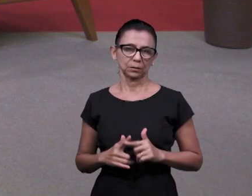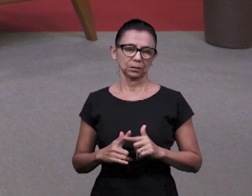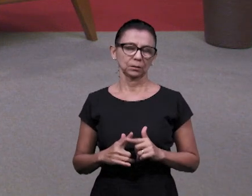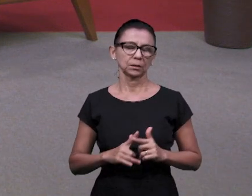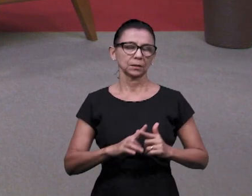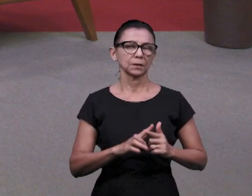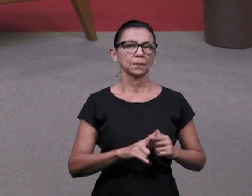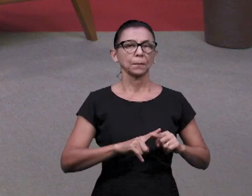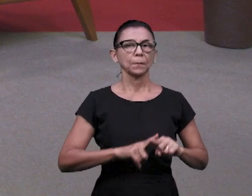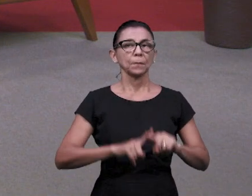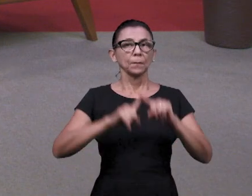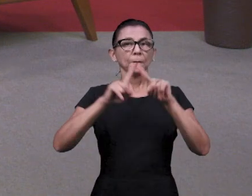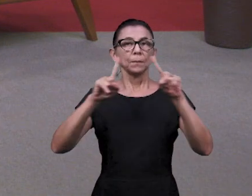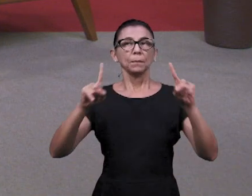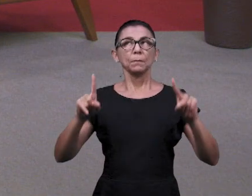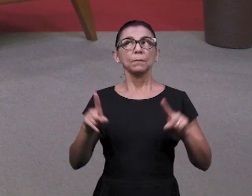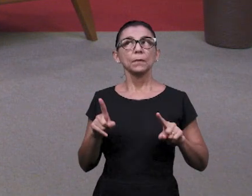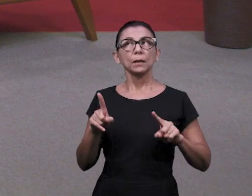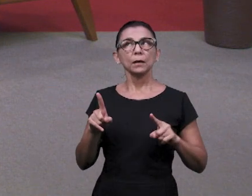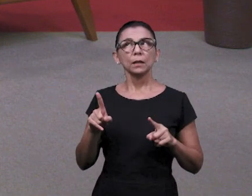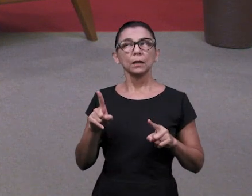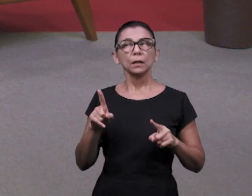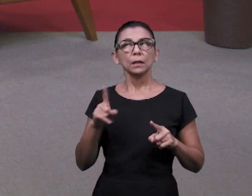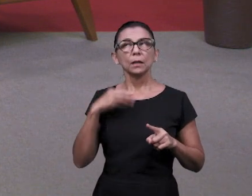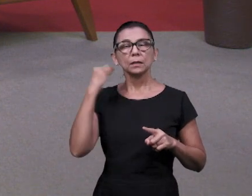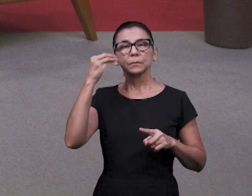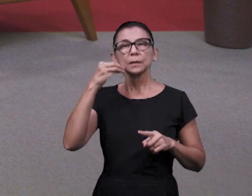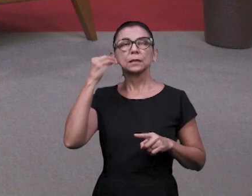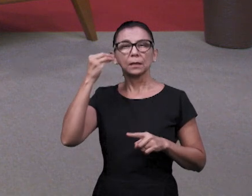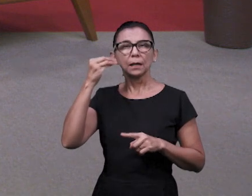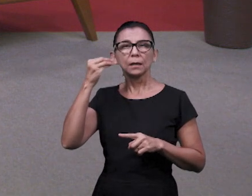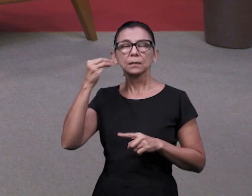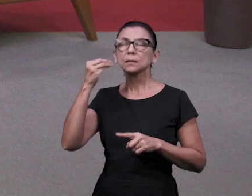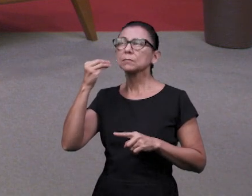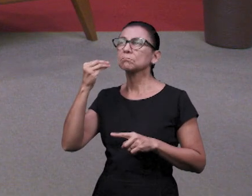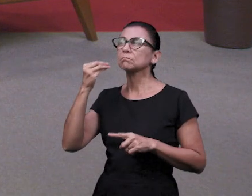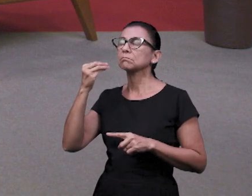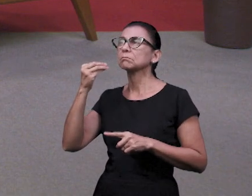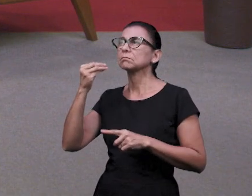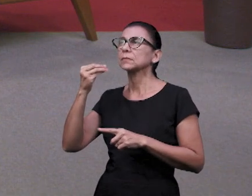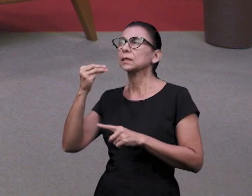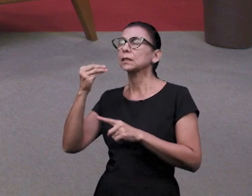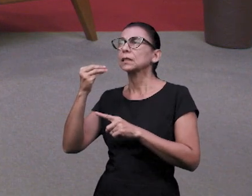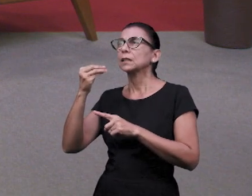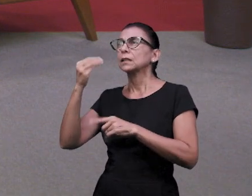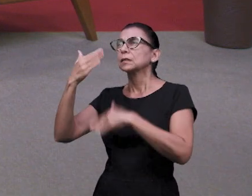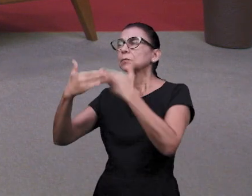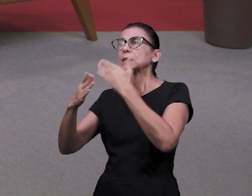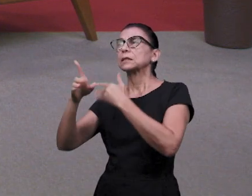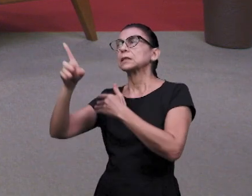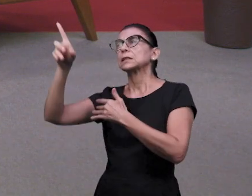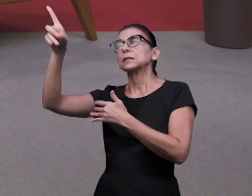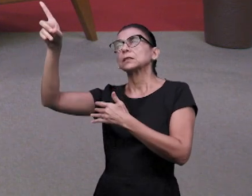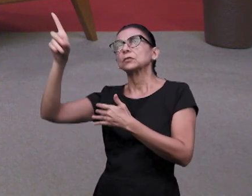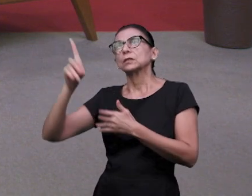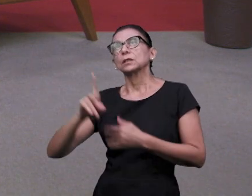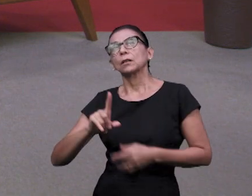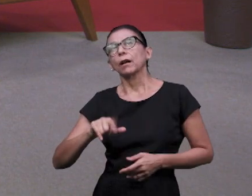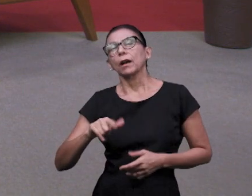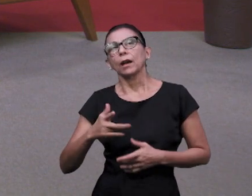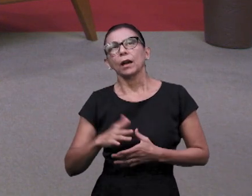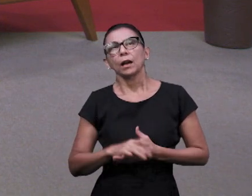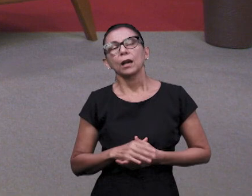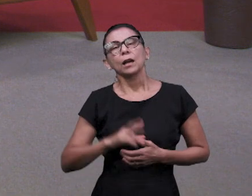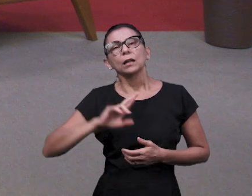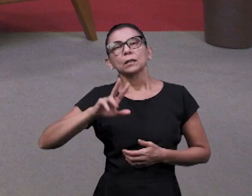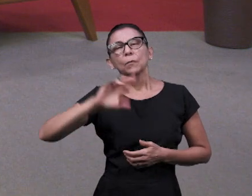Mais l'expérience avec Dieu, elle suppose un chemin, elle suppose une direction. Ce n'est pas une chose de la